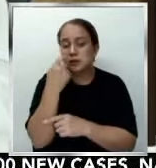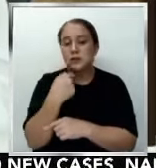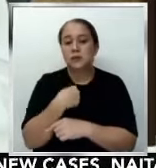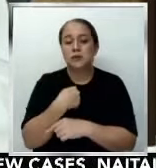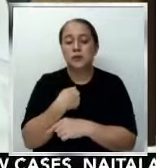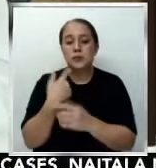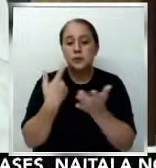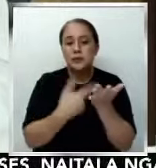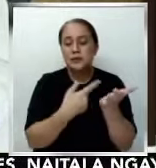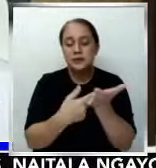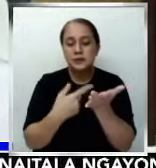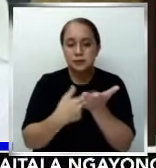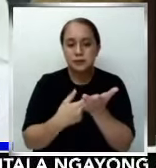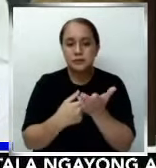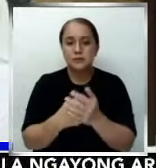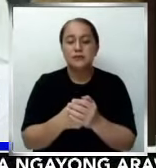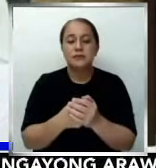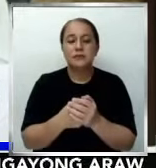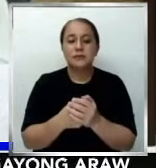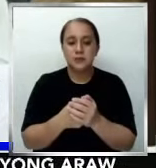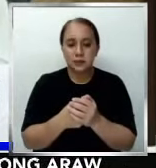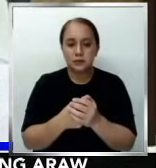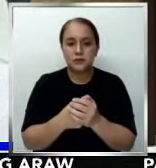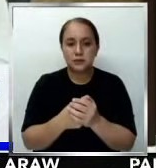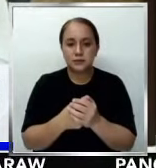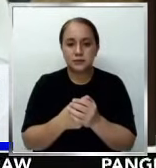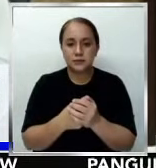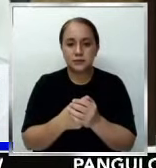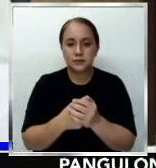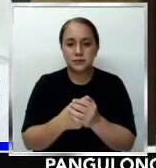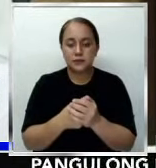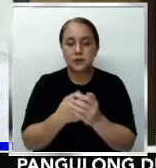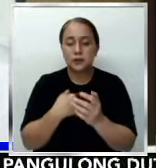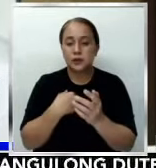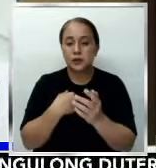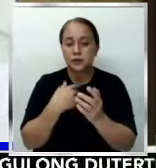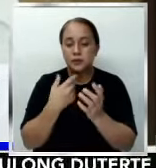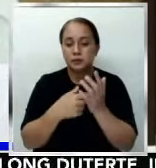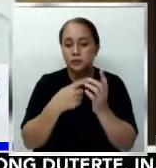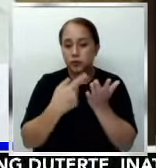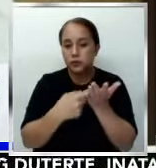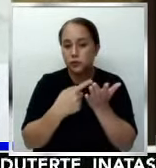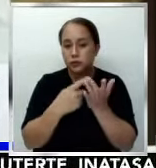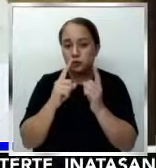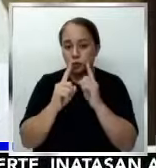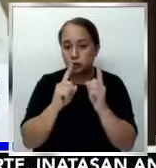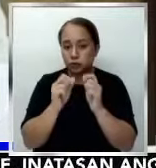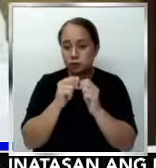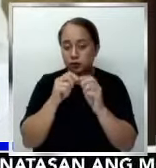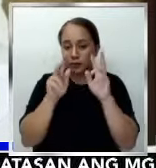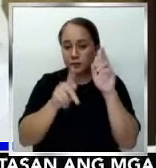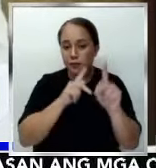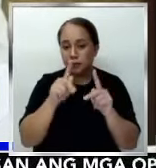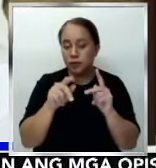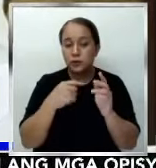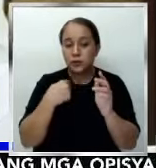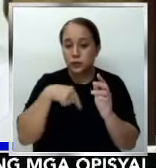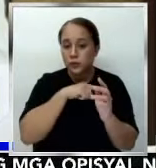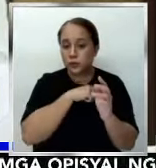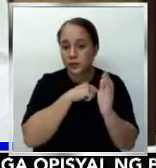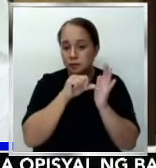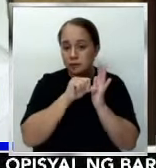discussed. Every talk to the people, we have stressed that our